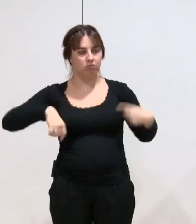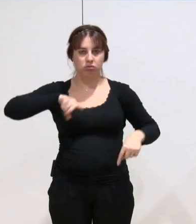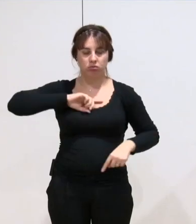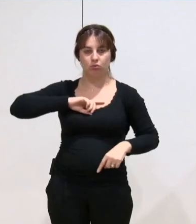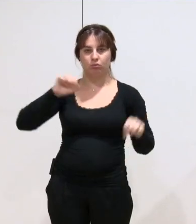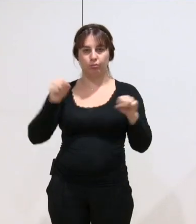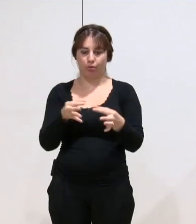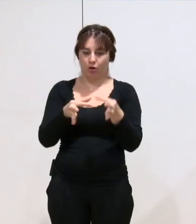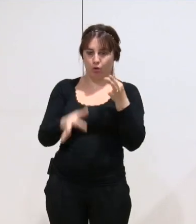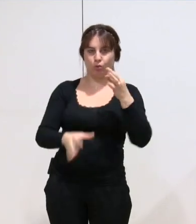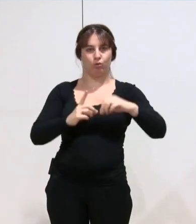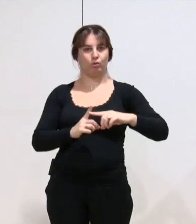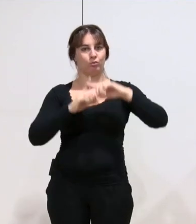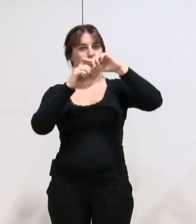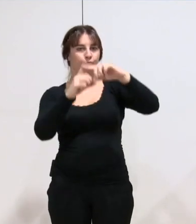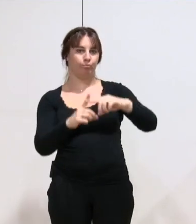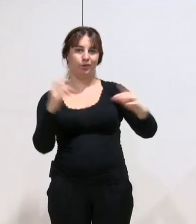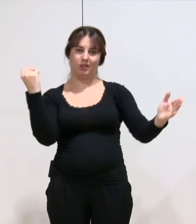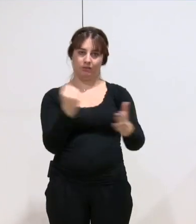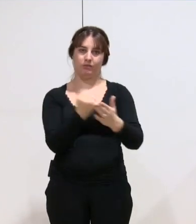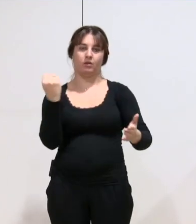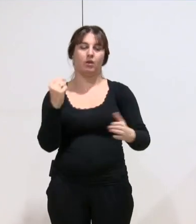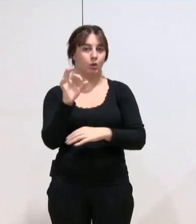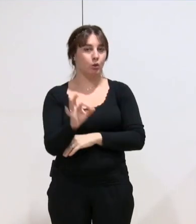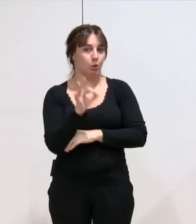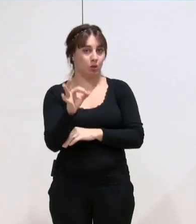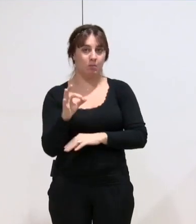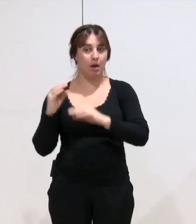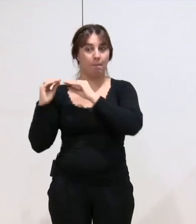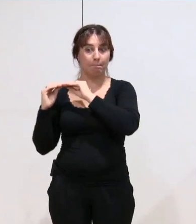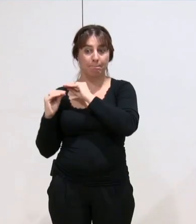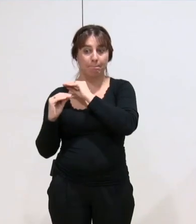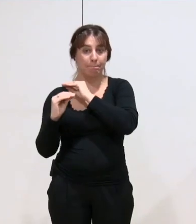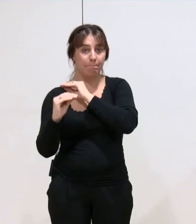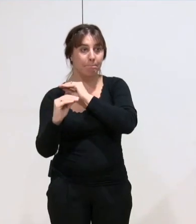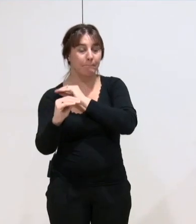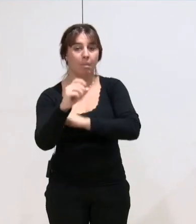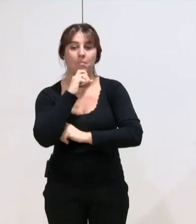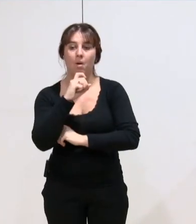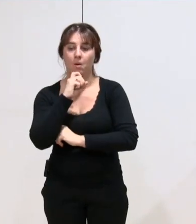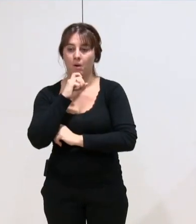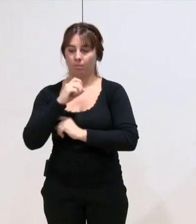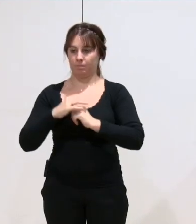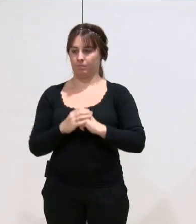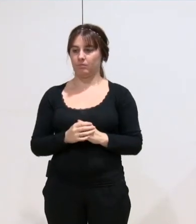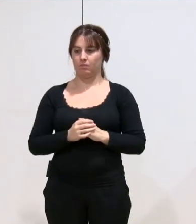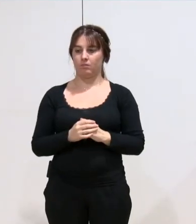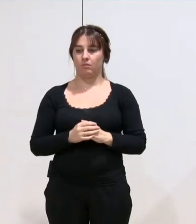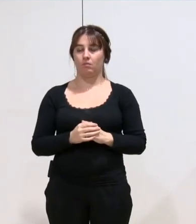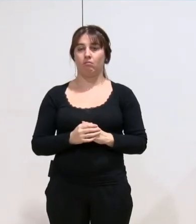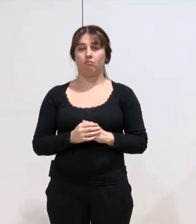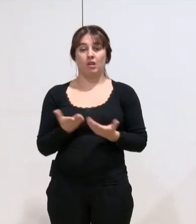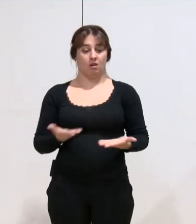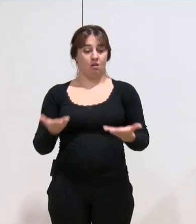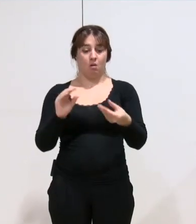conclure positivement, in fine, mais on n'avait pas conclu jusque-là. La problématique est la suivante,